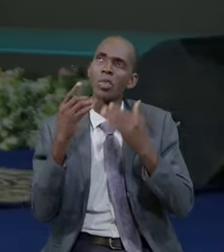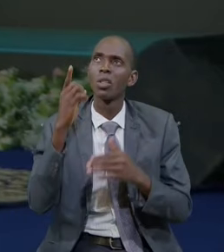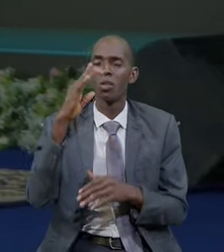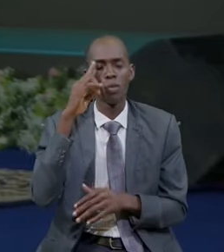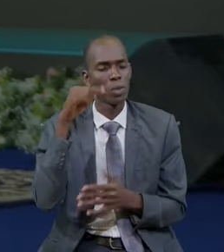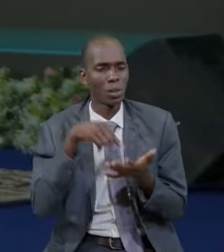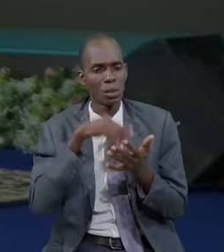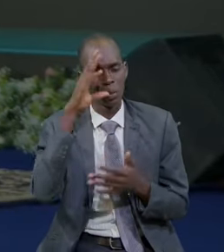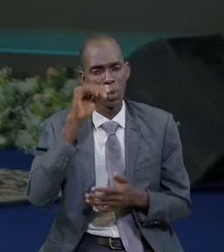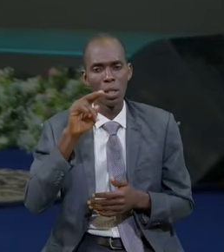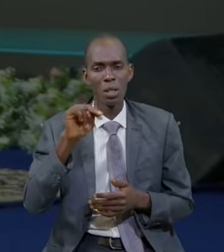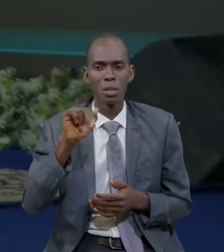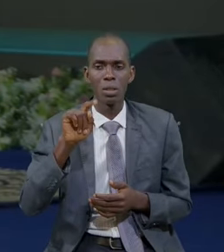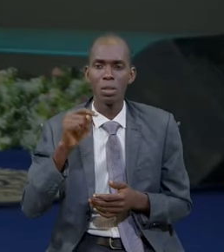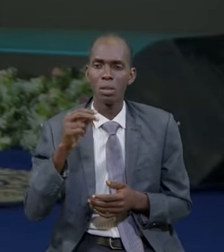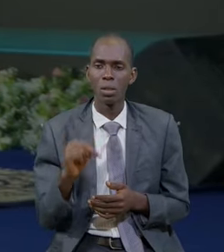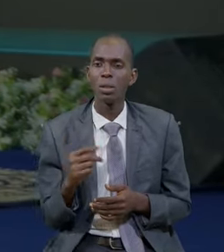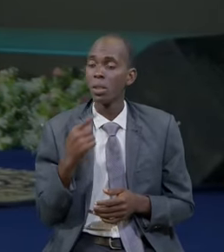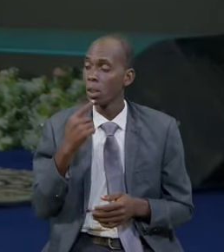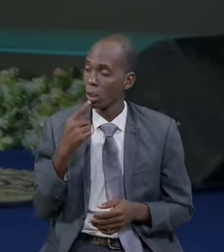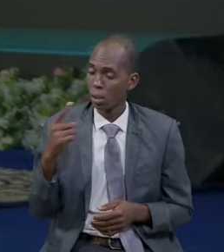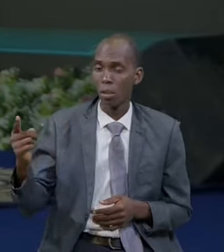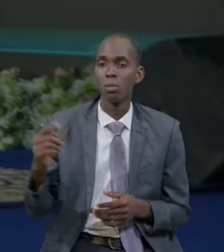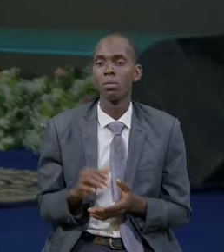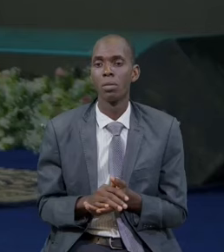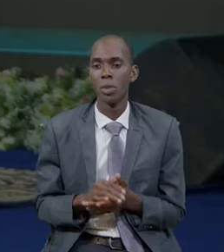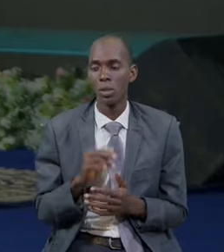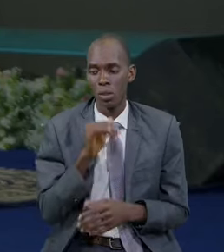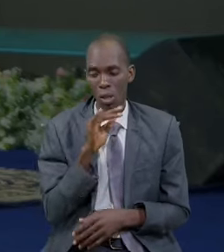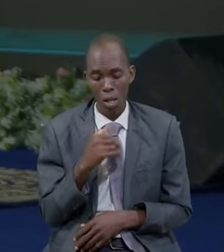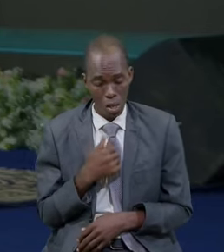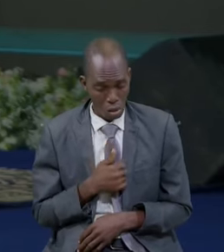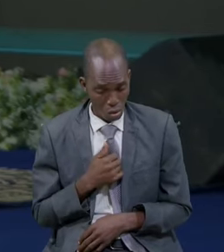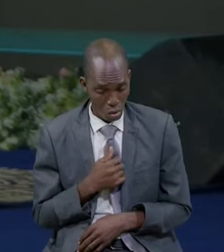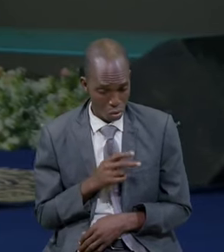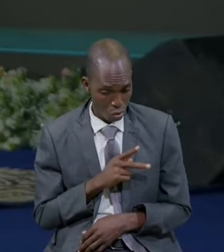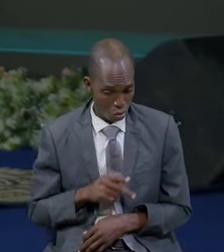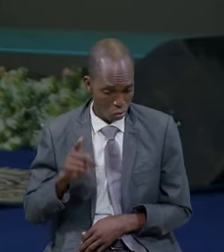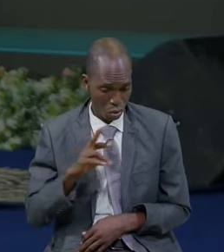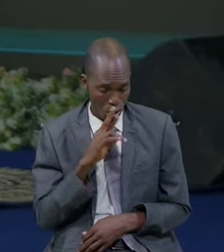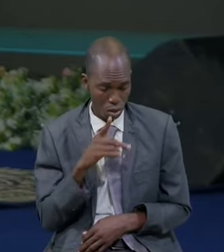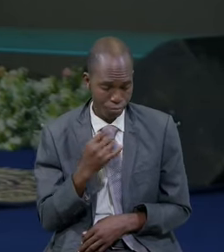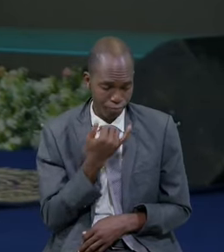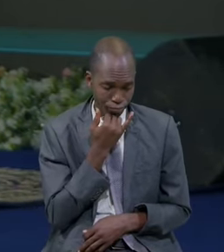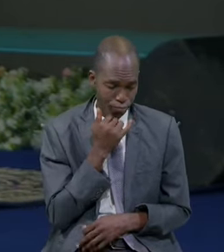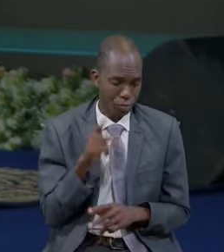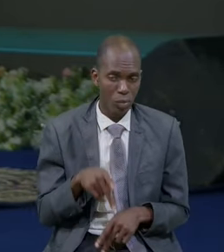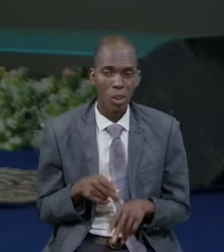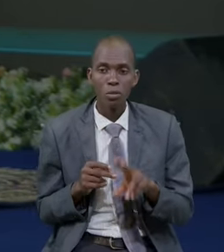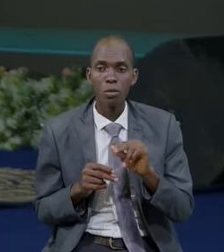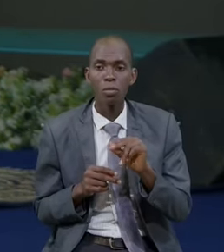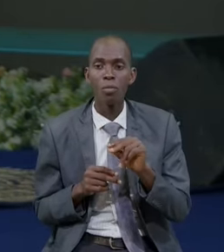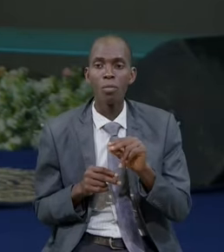Et il n'a pas baissé la tête. Il a regardé son visage, les yeux dans les yeux. Et David a dit,